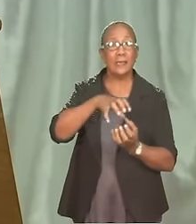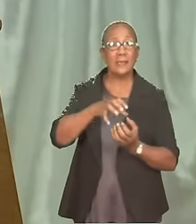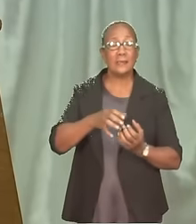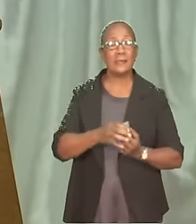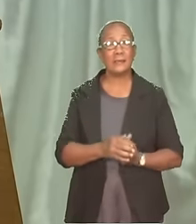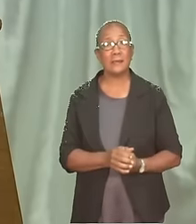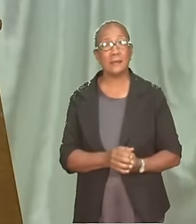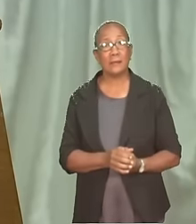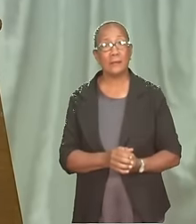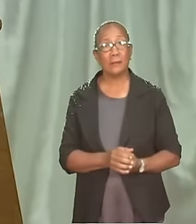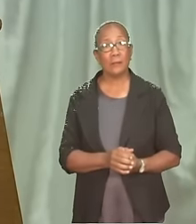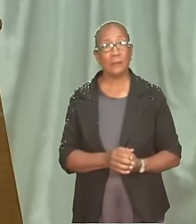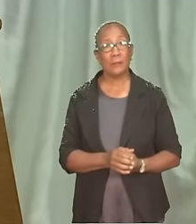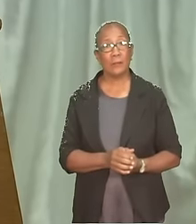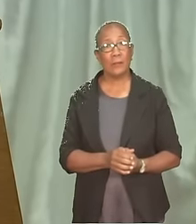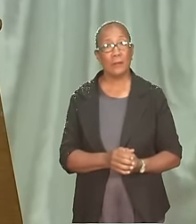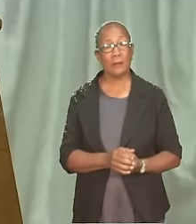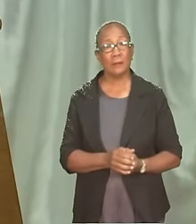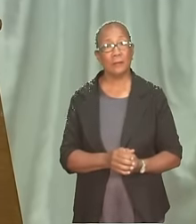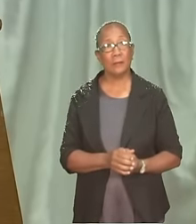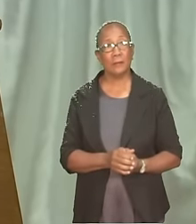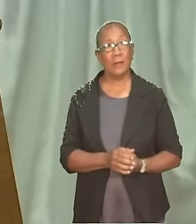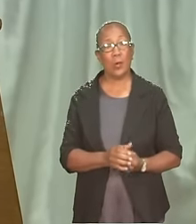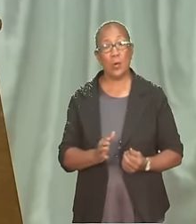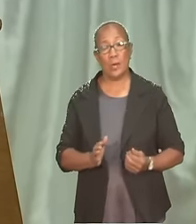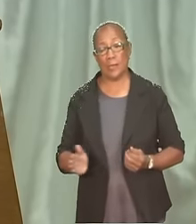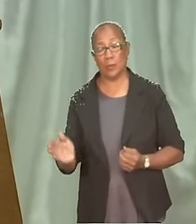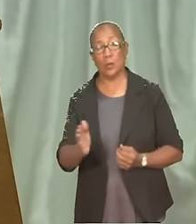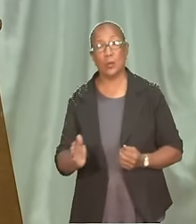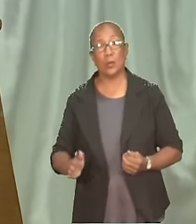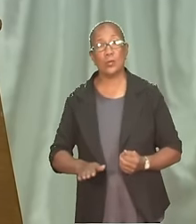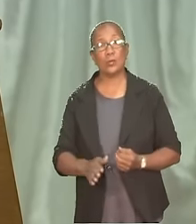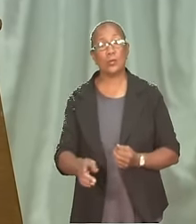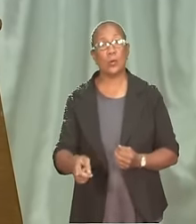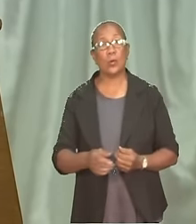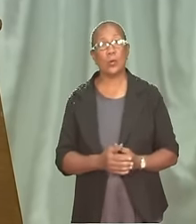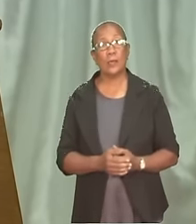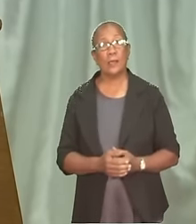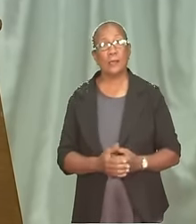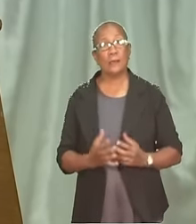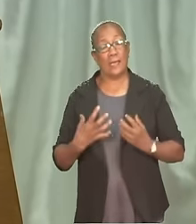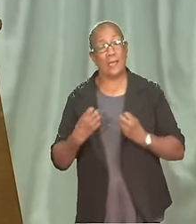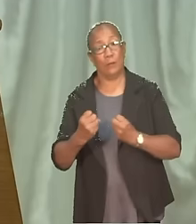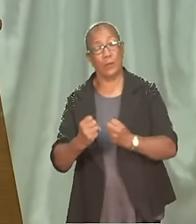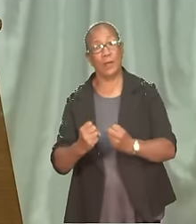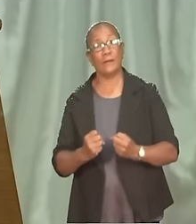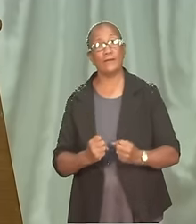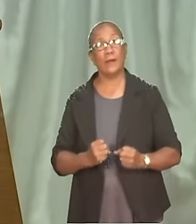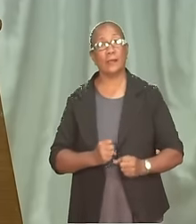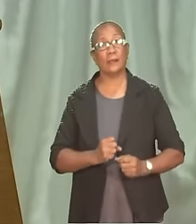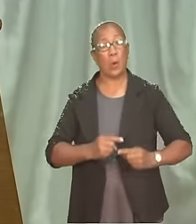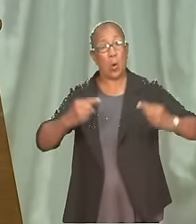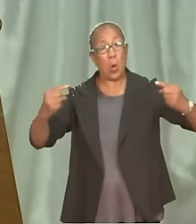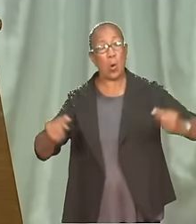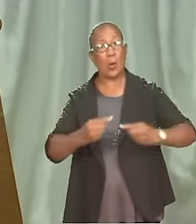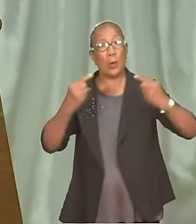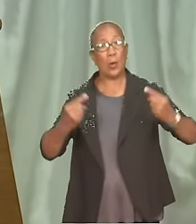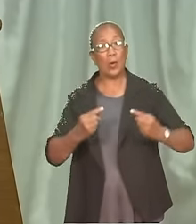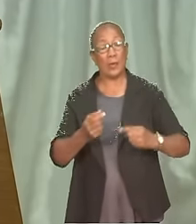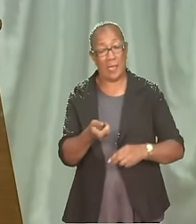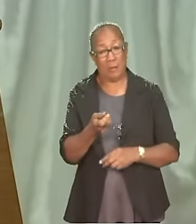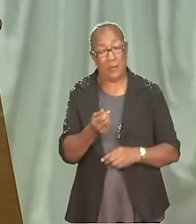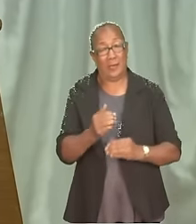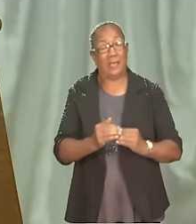overstromingen, watersnood in het binnenland, de kuststrook. De impact van de oorlog en hoge prijzen